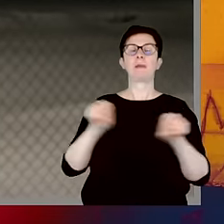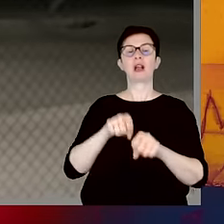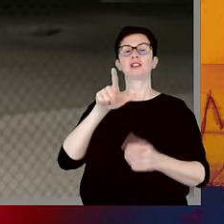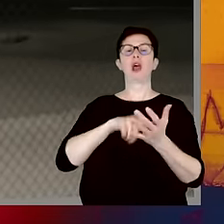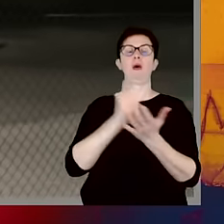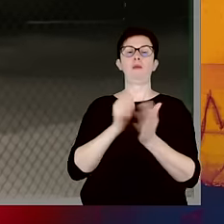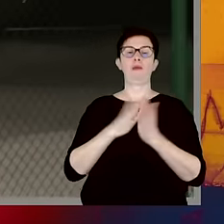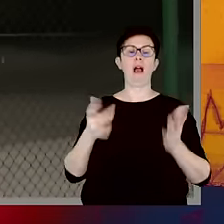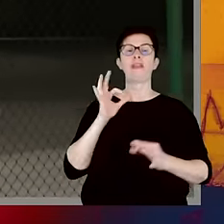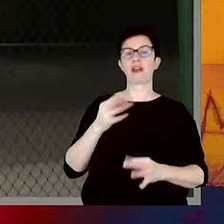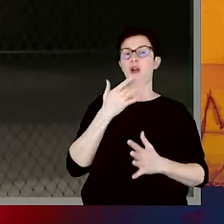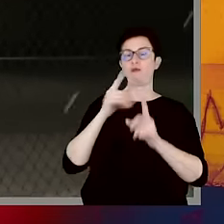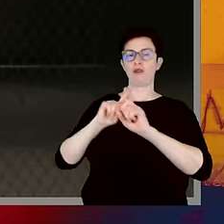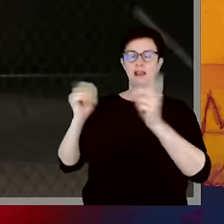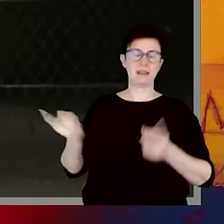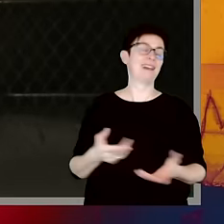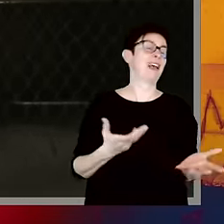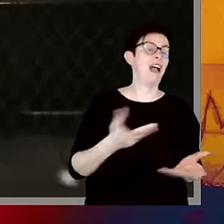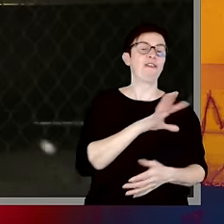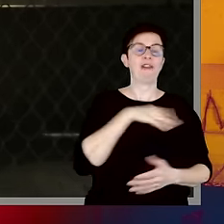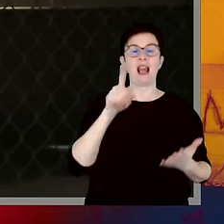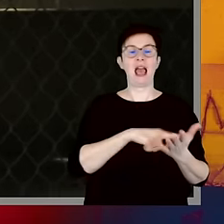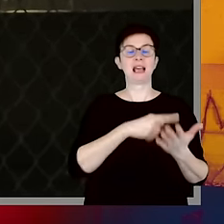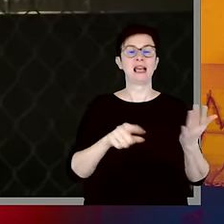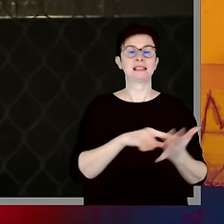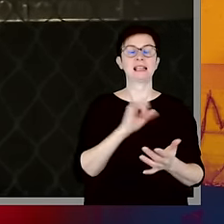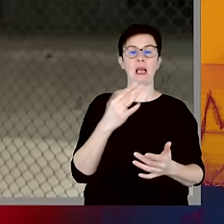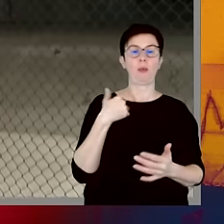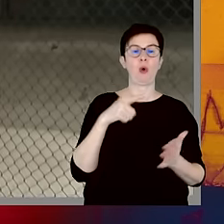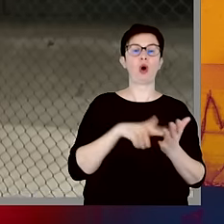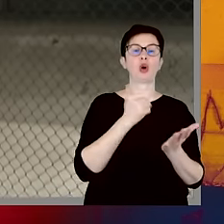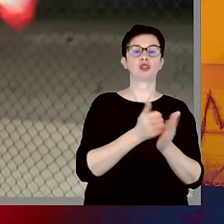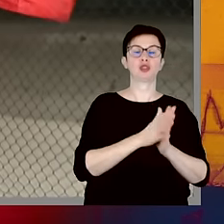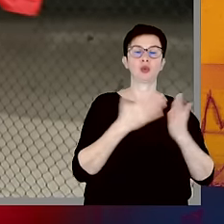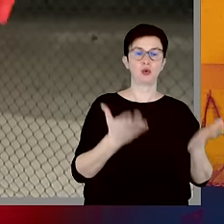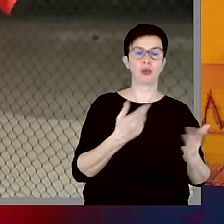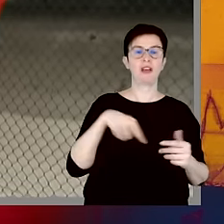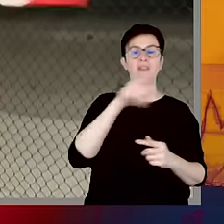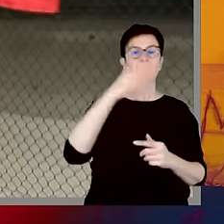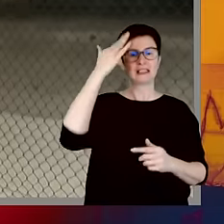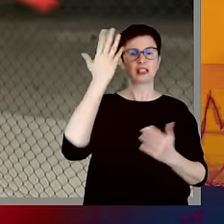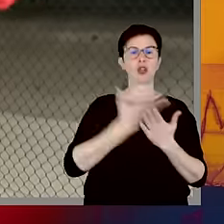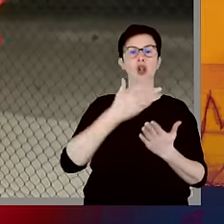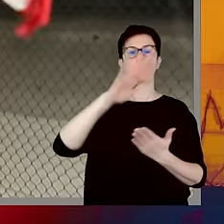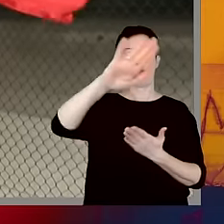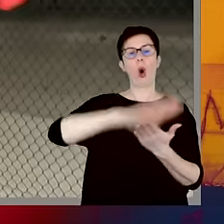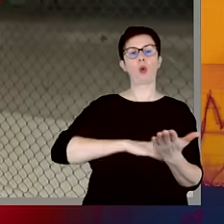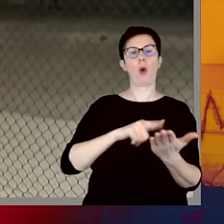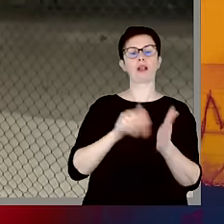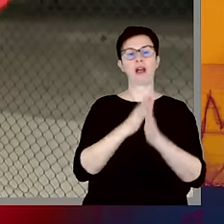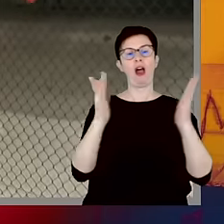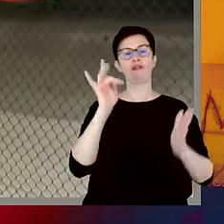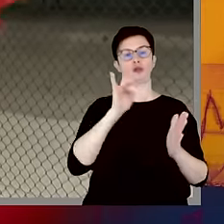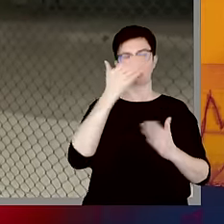a okazało się wiele razy, że z konstytucji tak naprawdę znacie tylko okładkę. Powinna pani